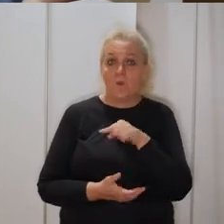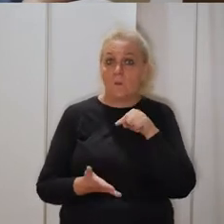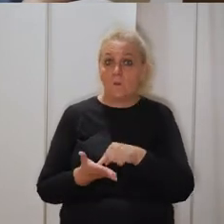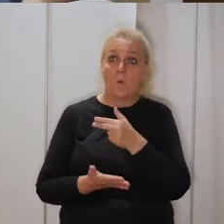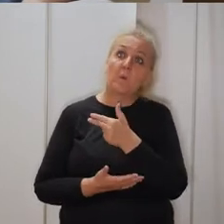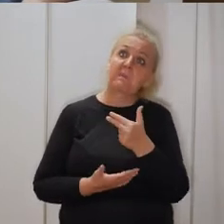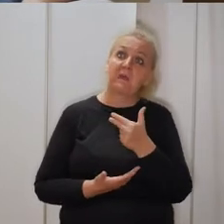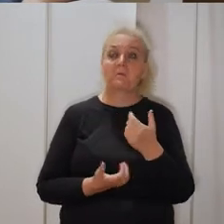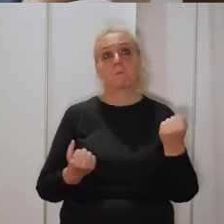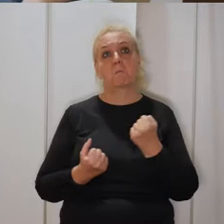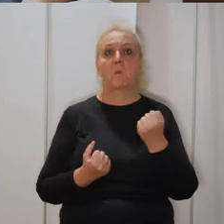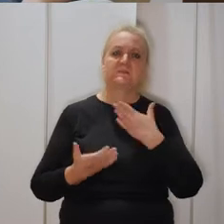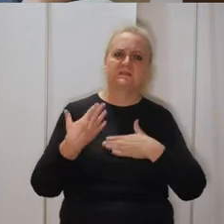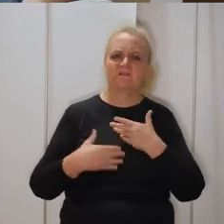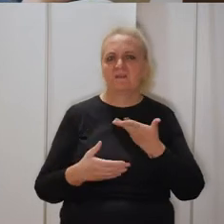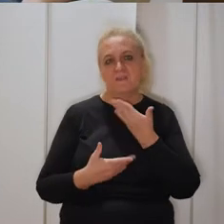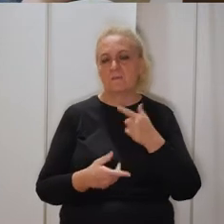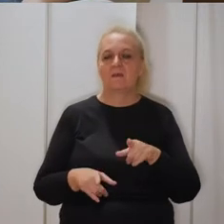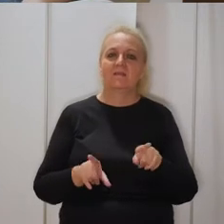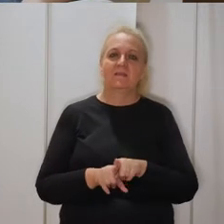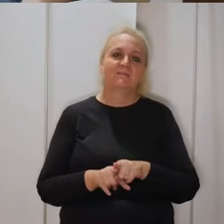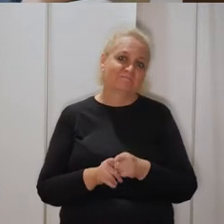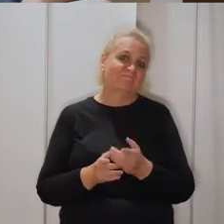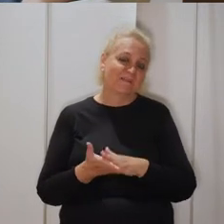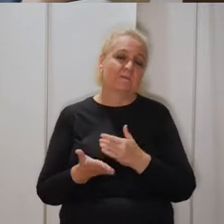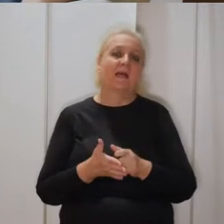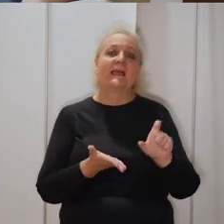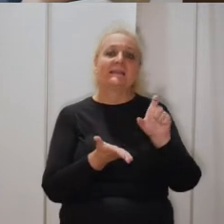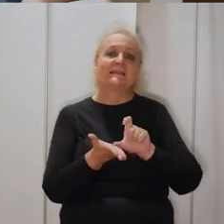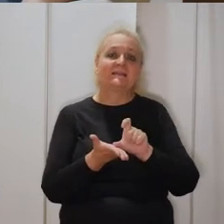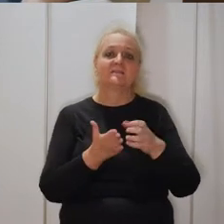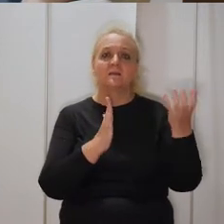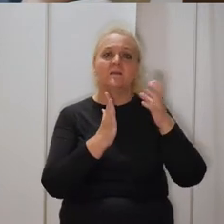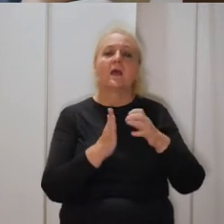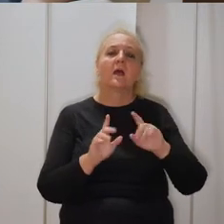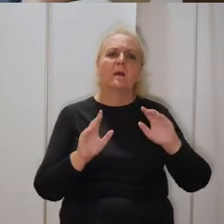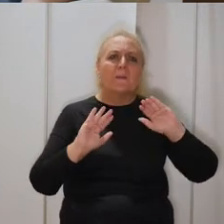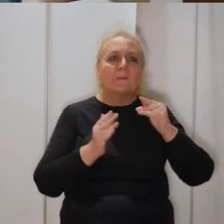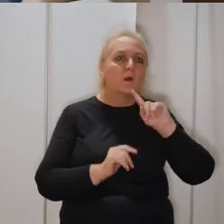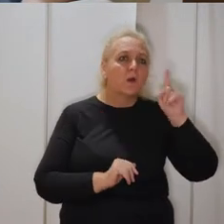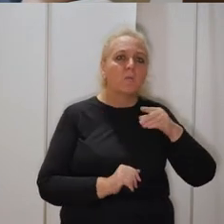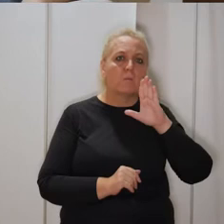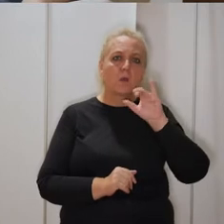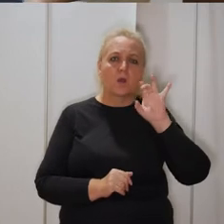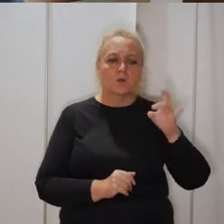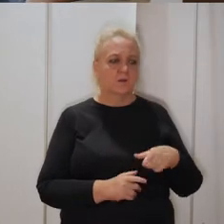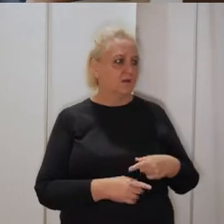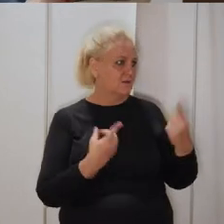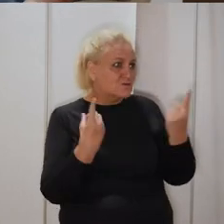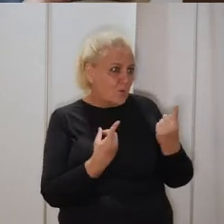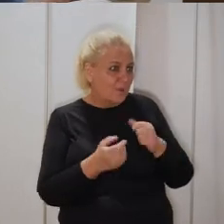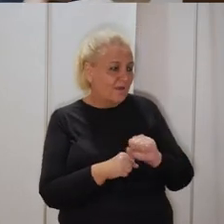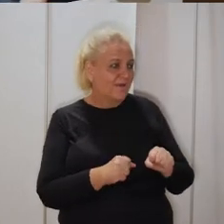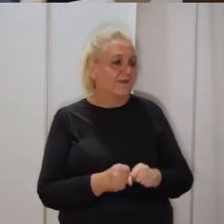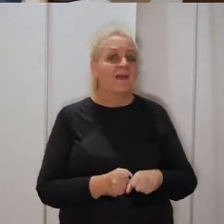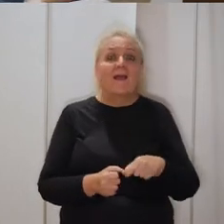których jestem jakoś szczególnie zadowolona. Agnieszka na przykład na Instagrama wrzuciła mini komiksik, który nazywa się Blob. Który jest świetnym komiksem,